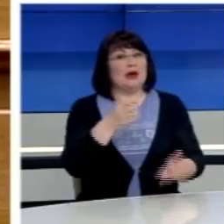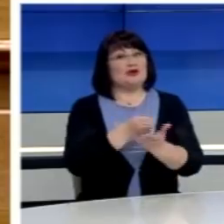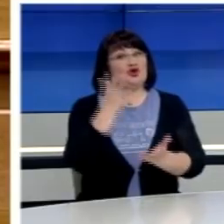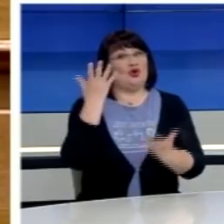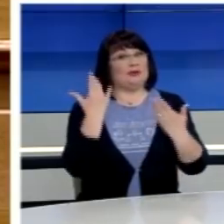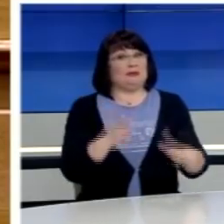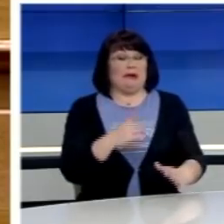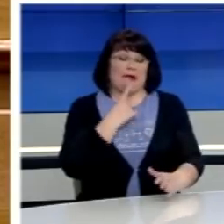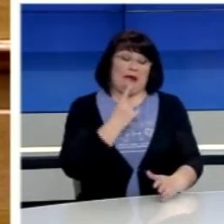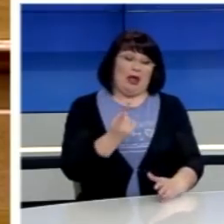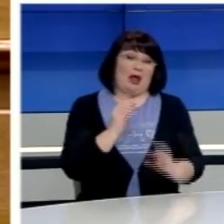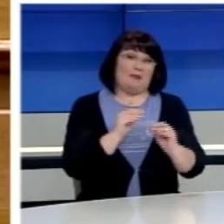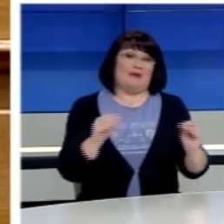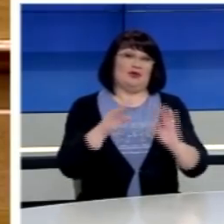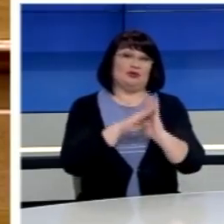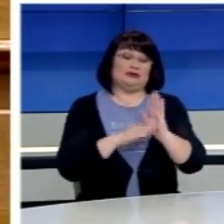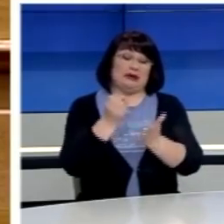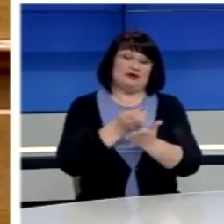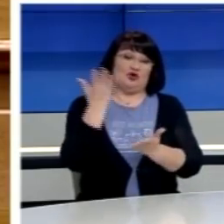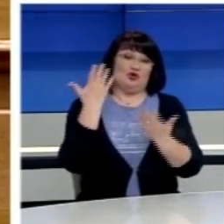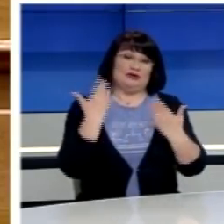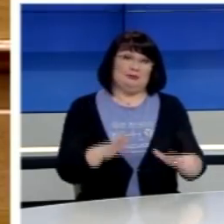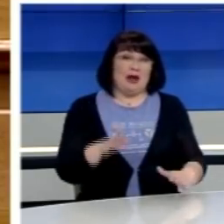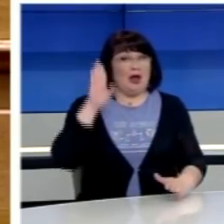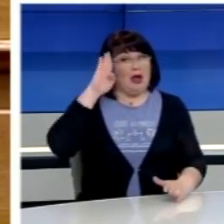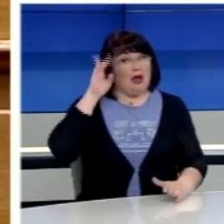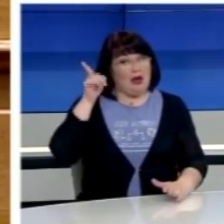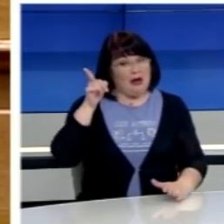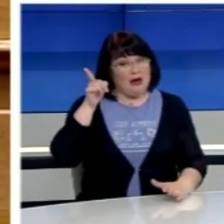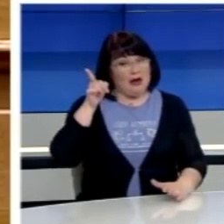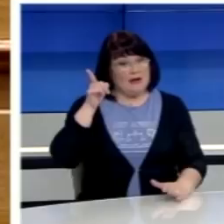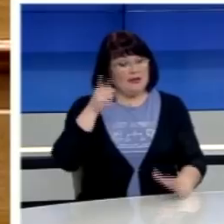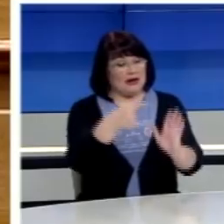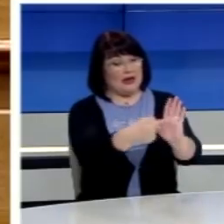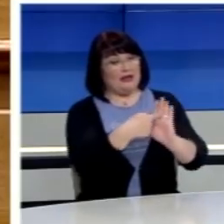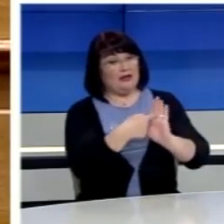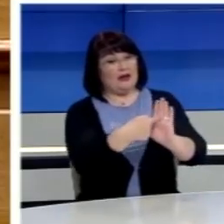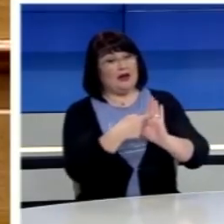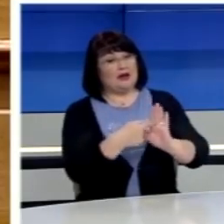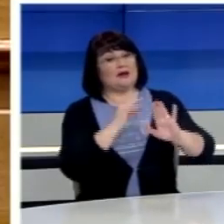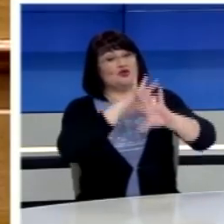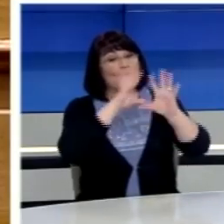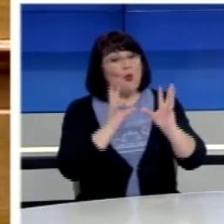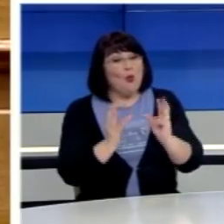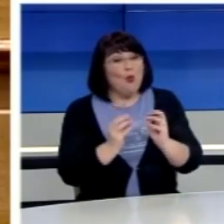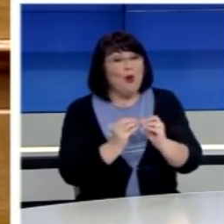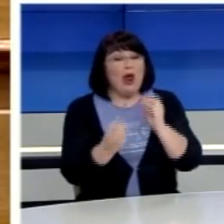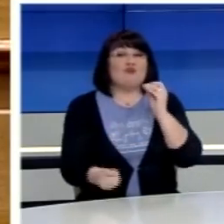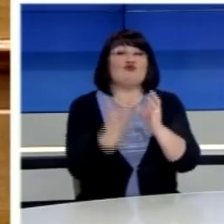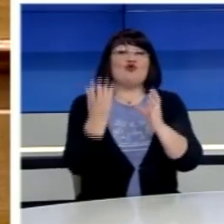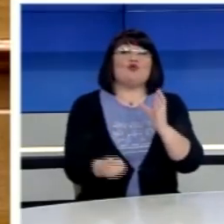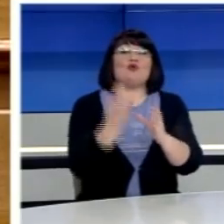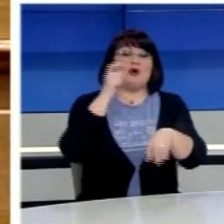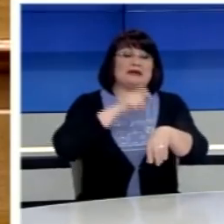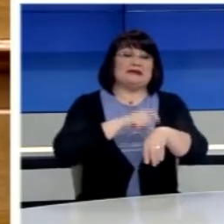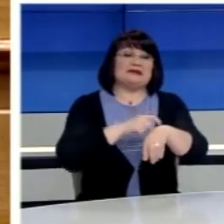αξιολογημένο υποτίθεται εκπαιδευτικό σύστημα, για να μην ξεχνιόμαστε. Και μας τα παρουσιάζεται όλα αυτά ως καινοτόμα και